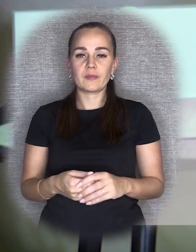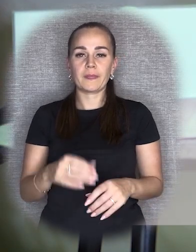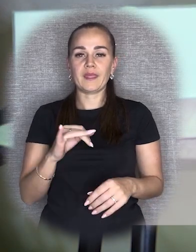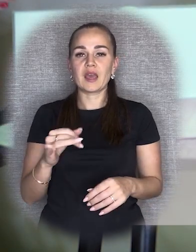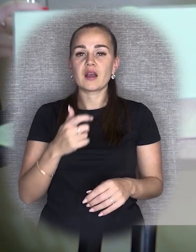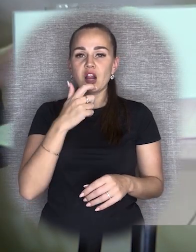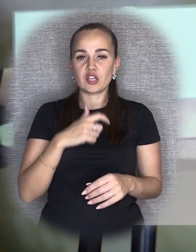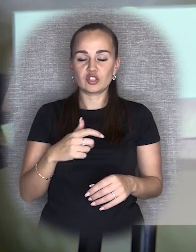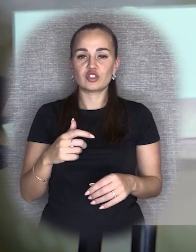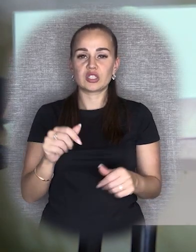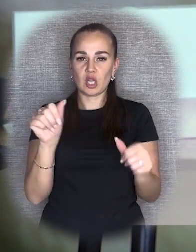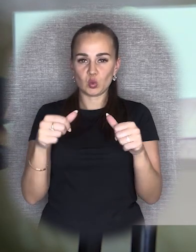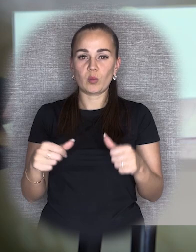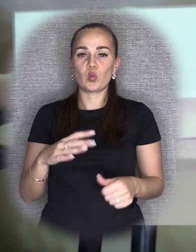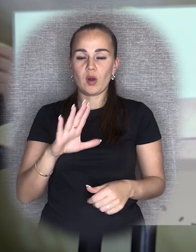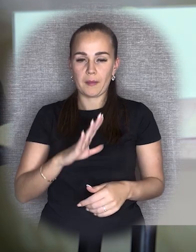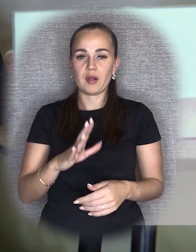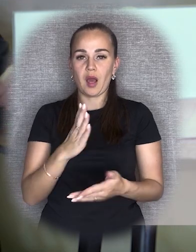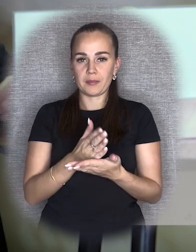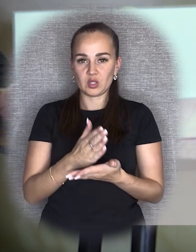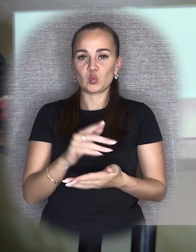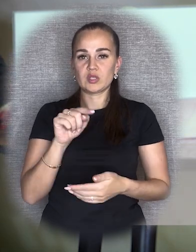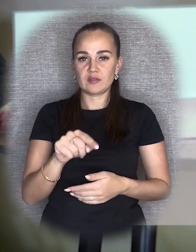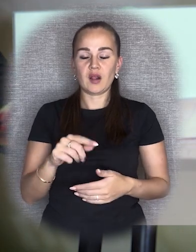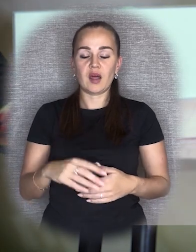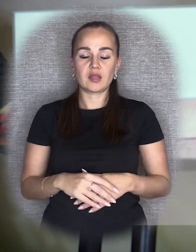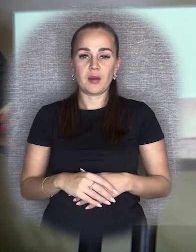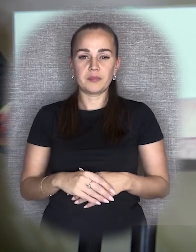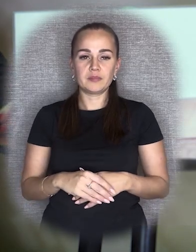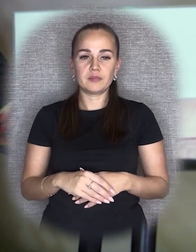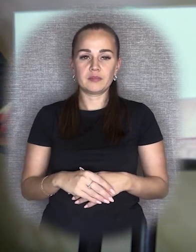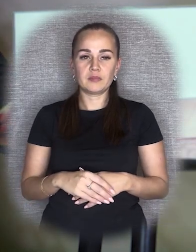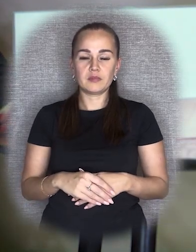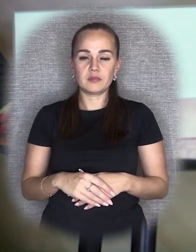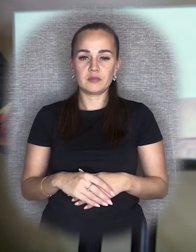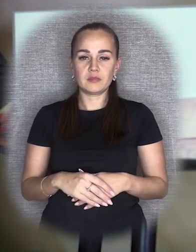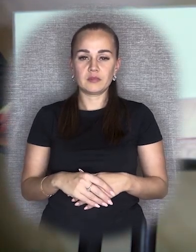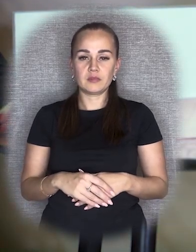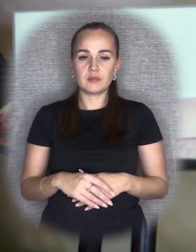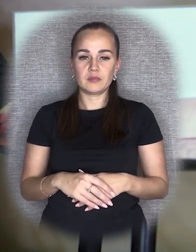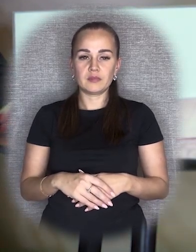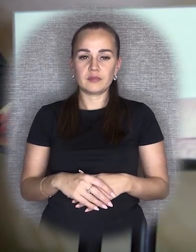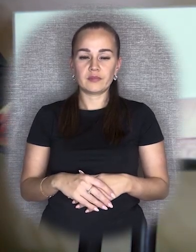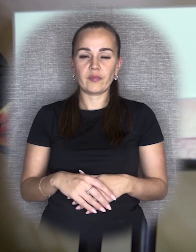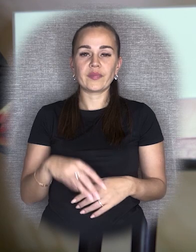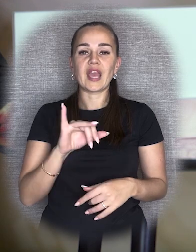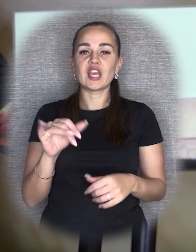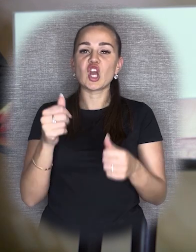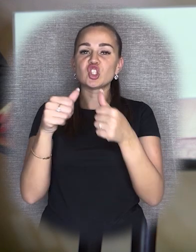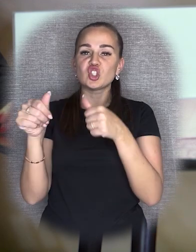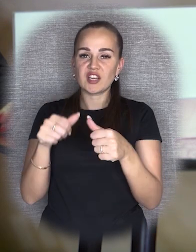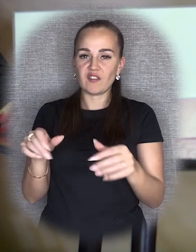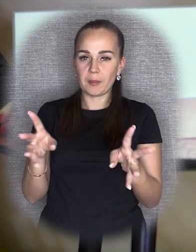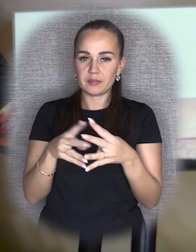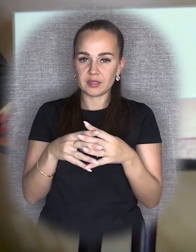она присутствовала внутри выставки и подходила через вот эти вуаль под живопись Юрия.